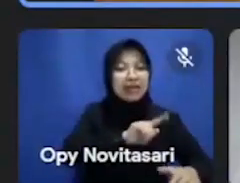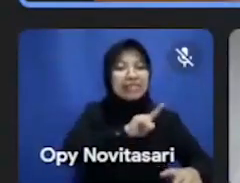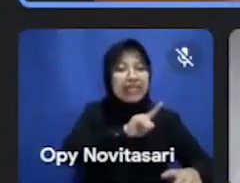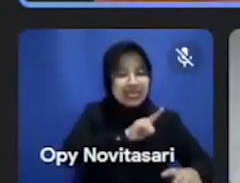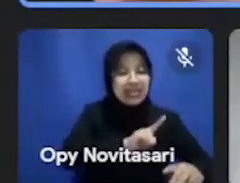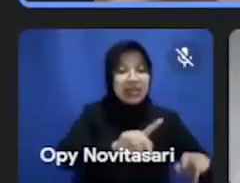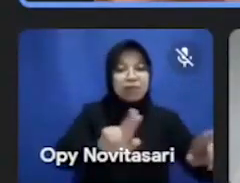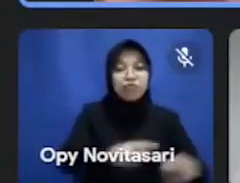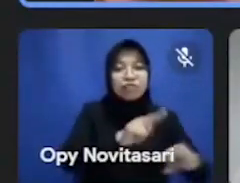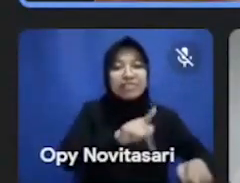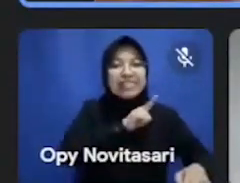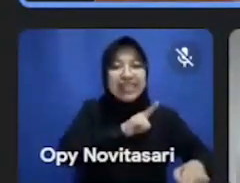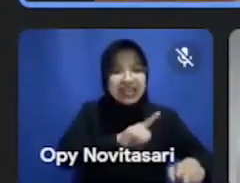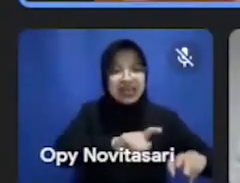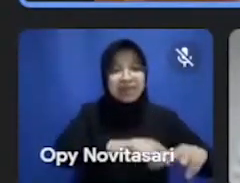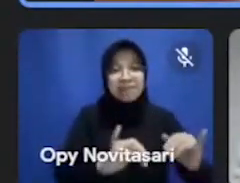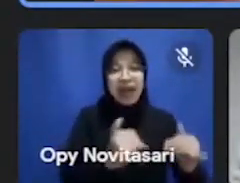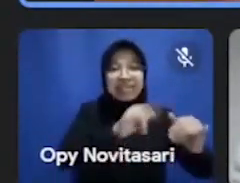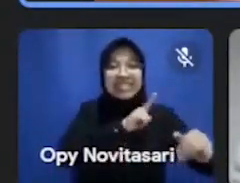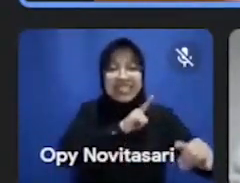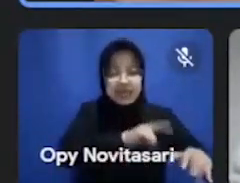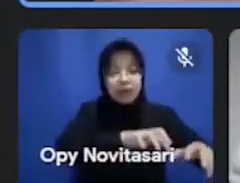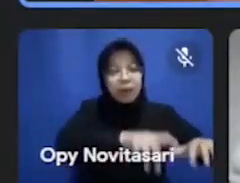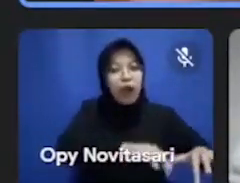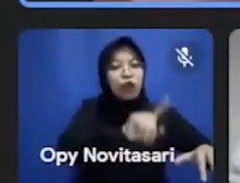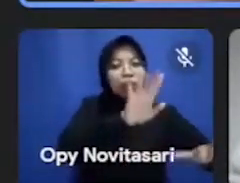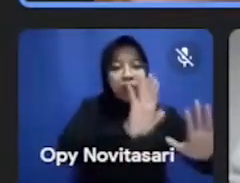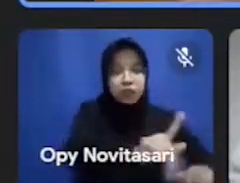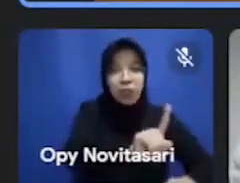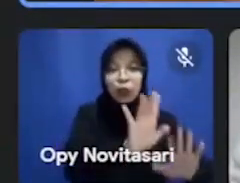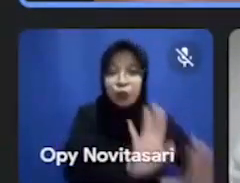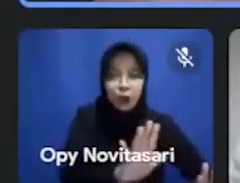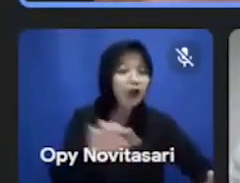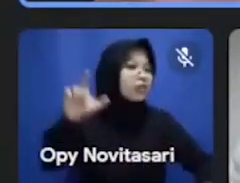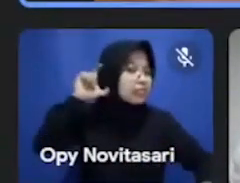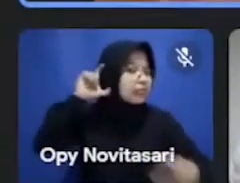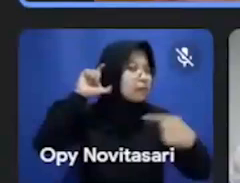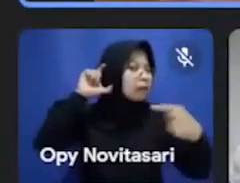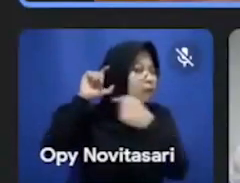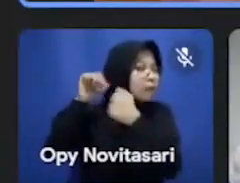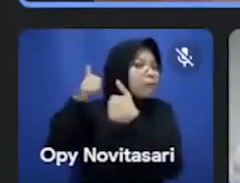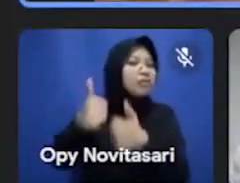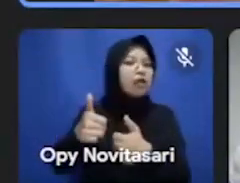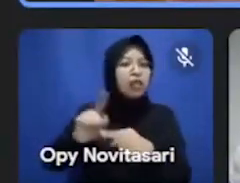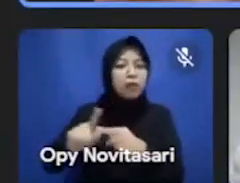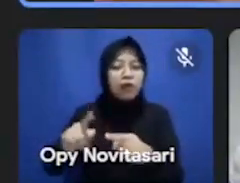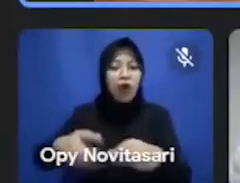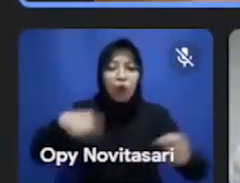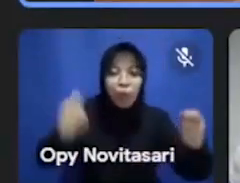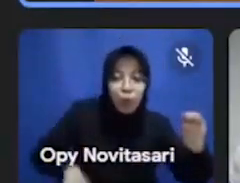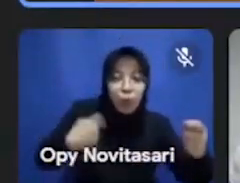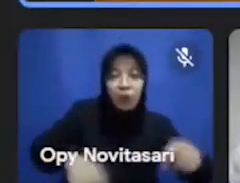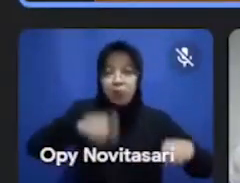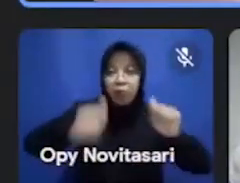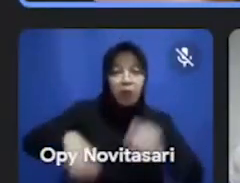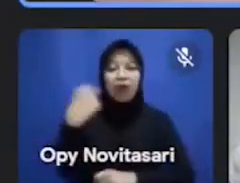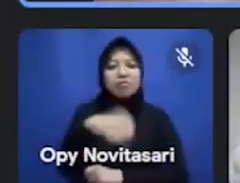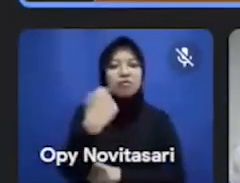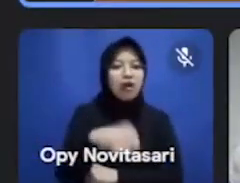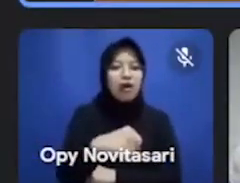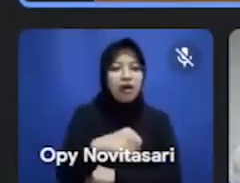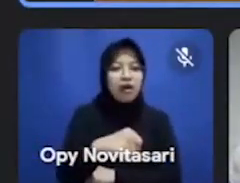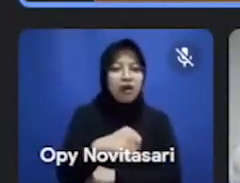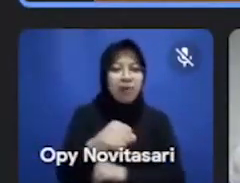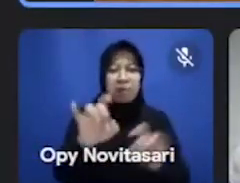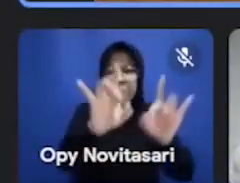kemudian serentak musik-musik orkestra itu salah satu atau musik-musik yang instrumennya